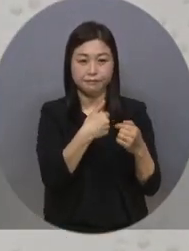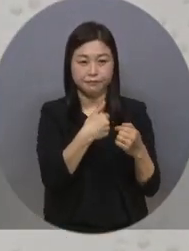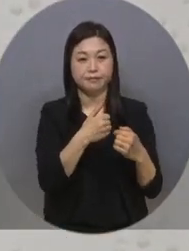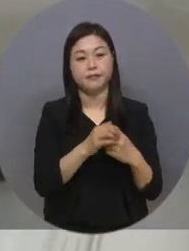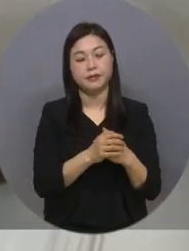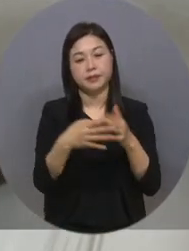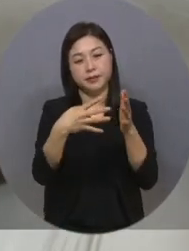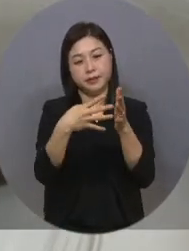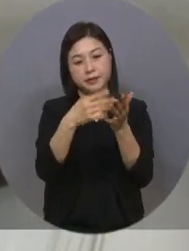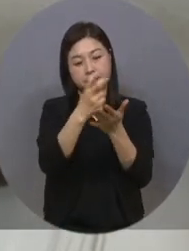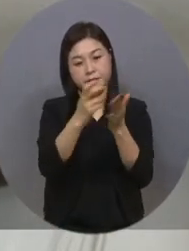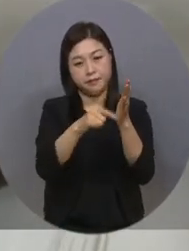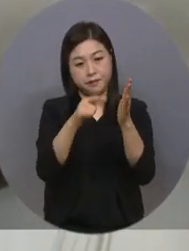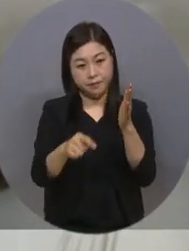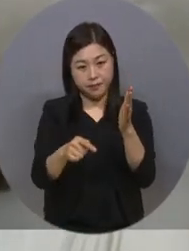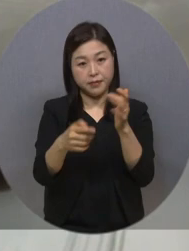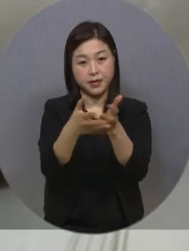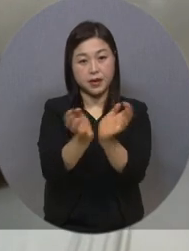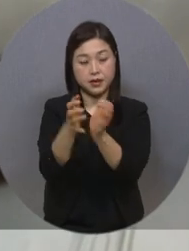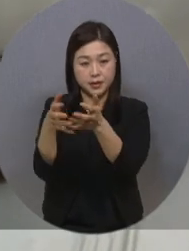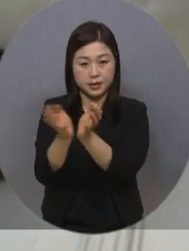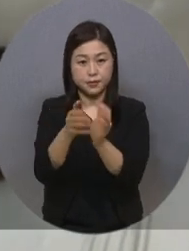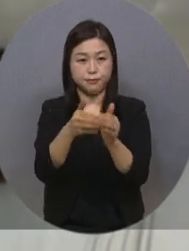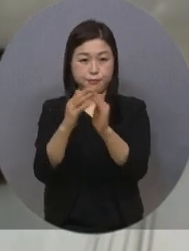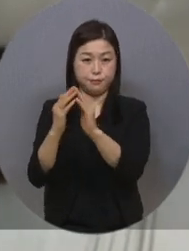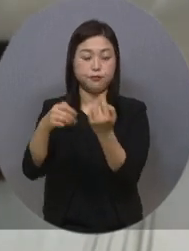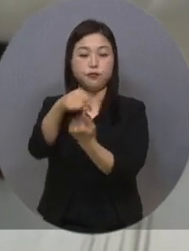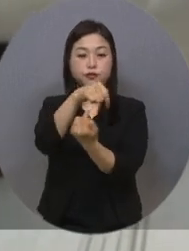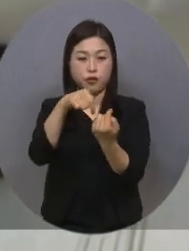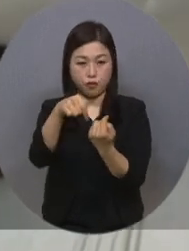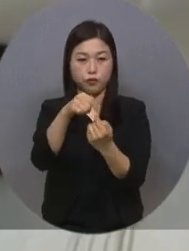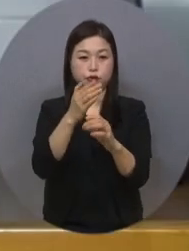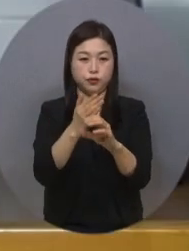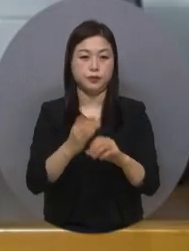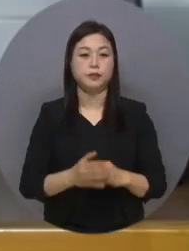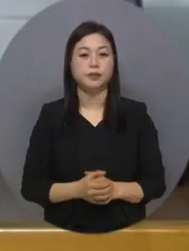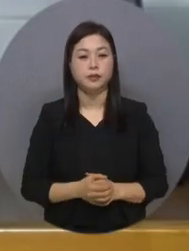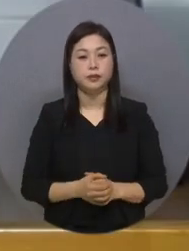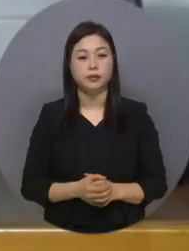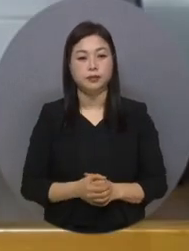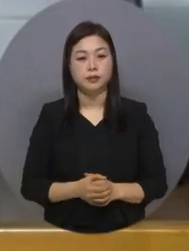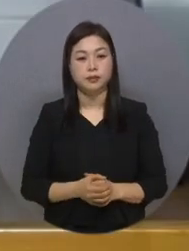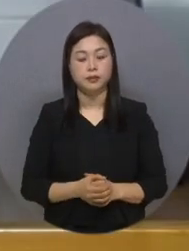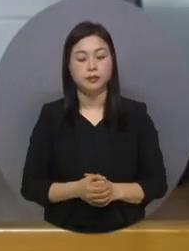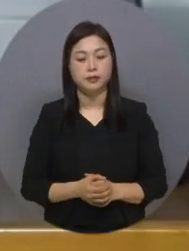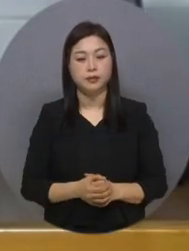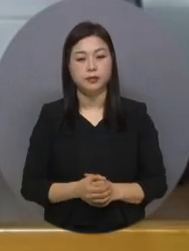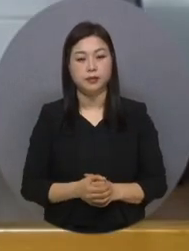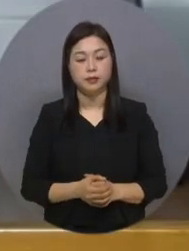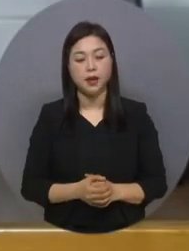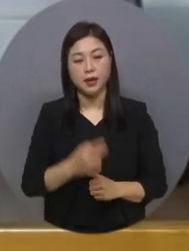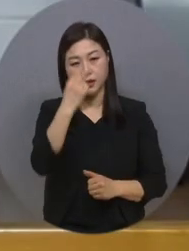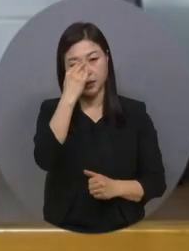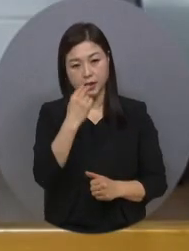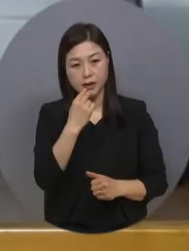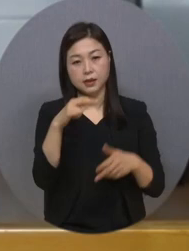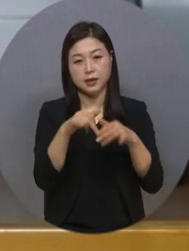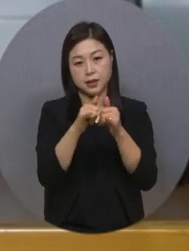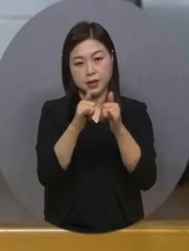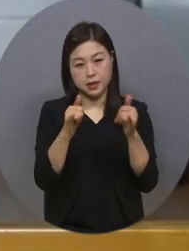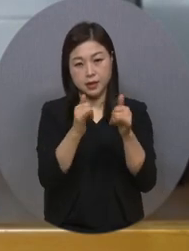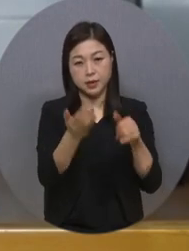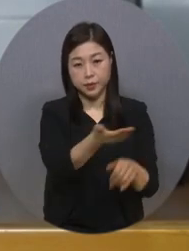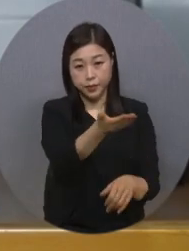이런 사단법인 단체를 조직하고 운영하고 있는데 이런 기회를 통해서 우리 전